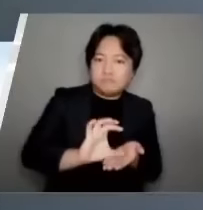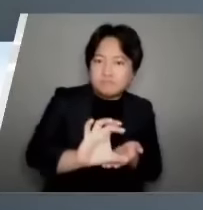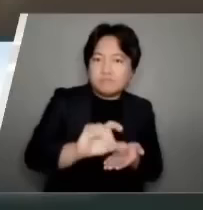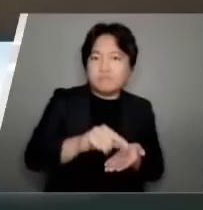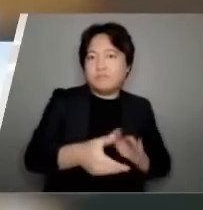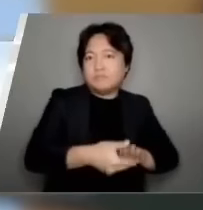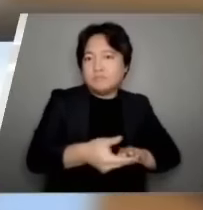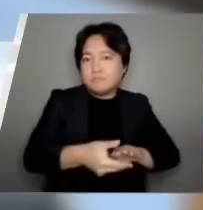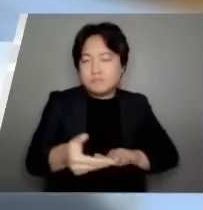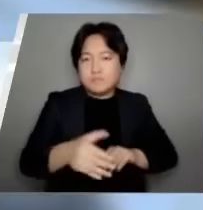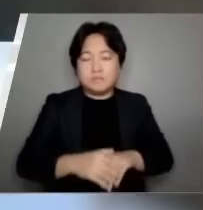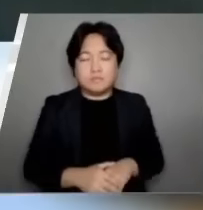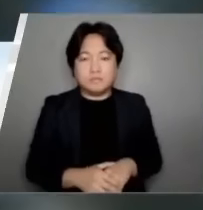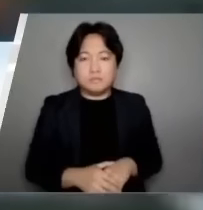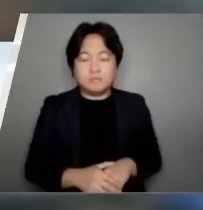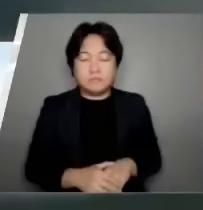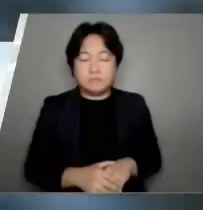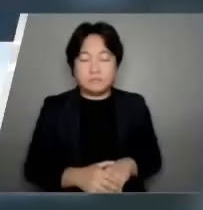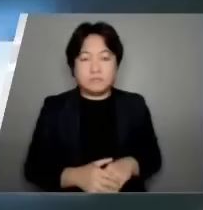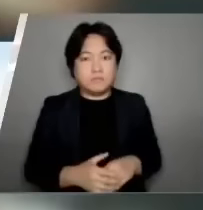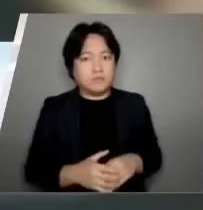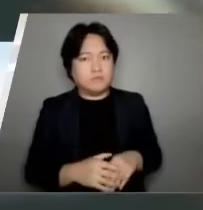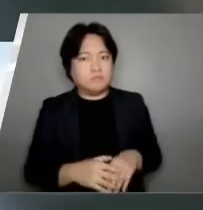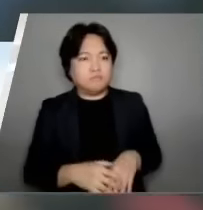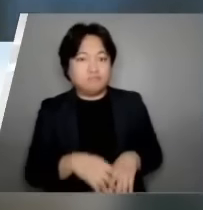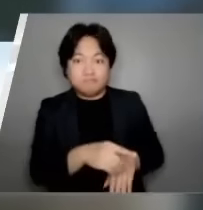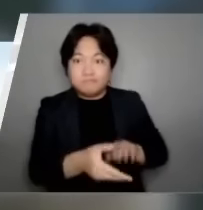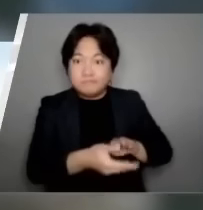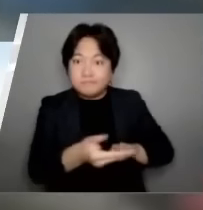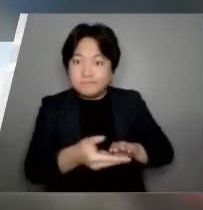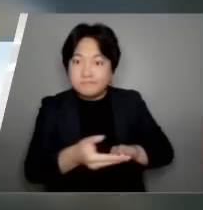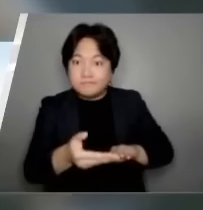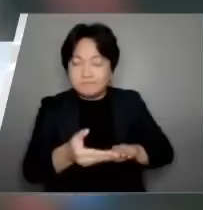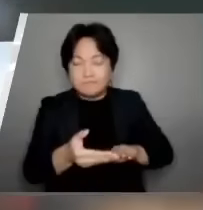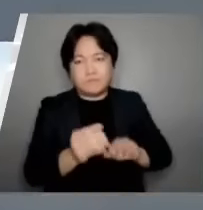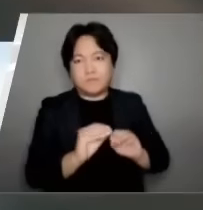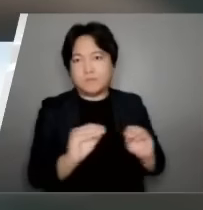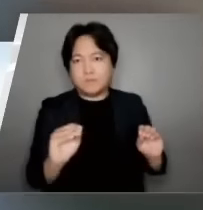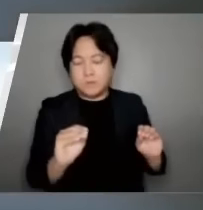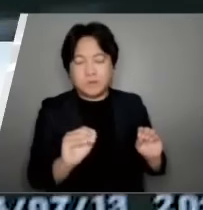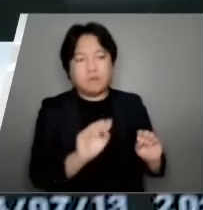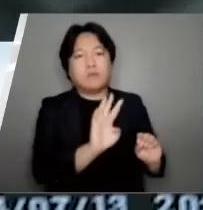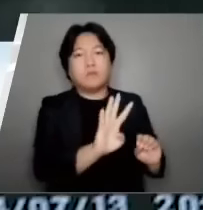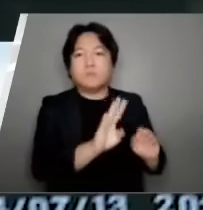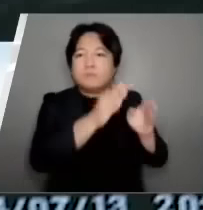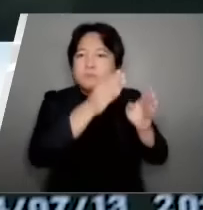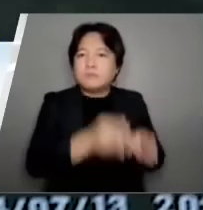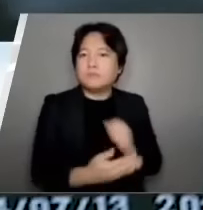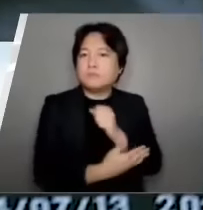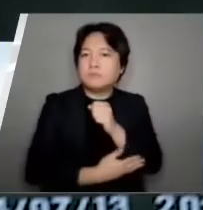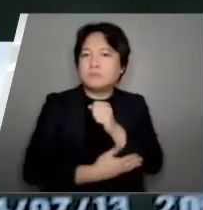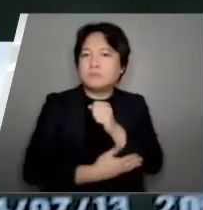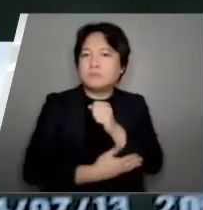nagsusugal, pero 40 dayuhan ang nadatnan. May nakita ring mga laptop at SIM cards. Nakapagtataka, parang natipok na